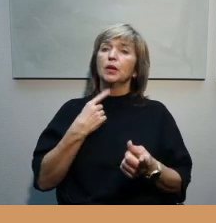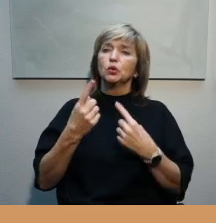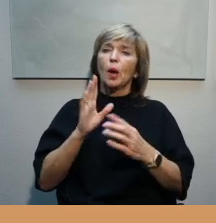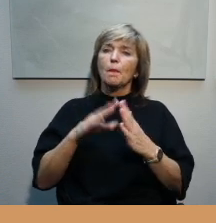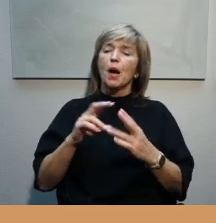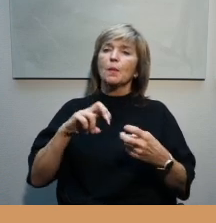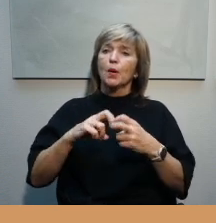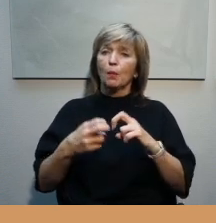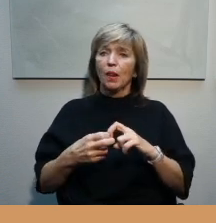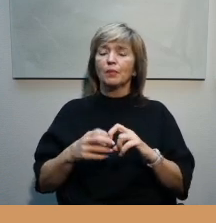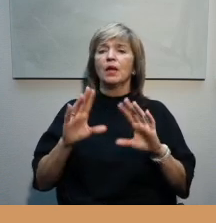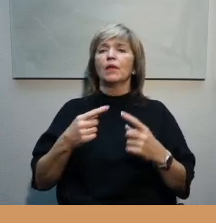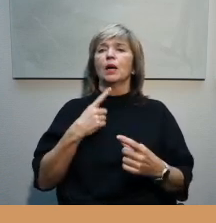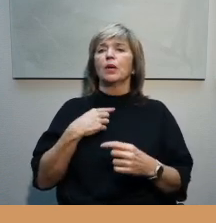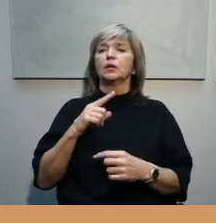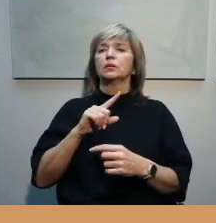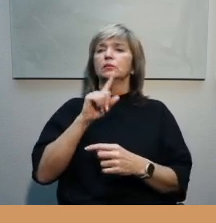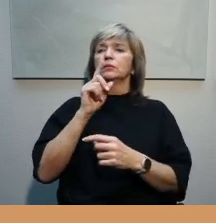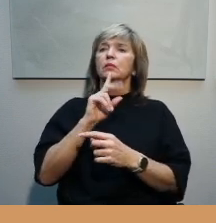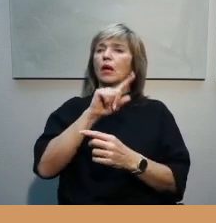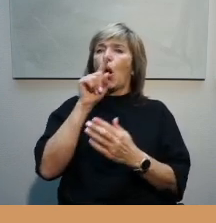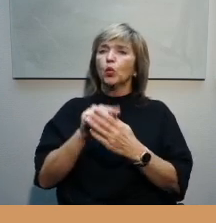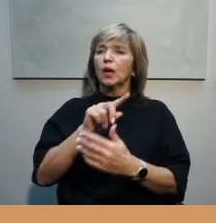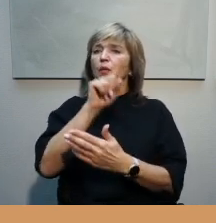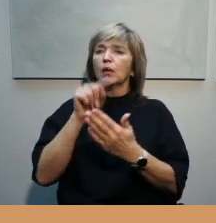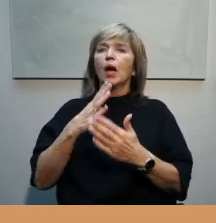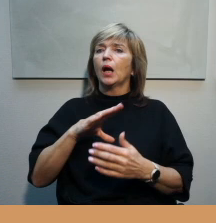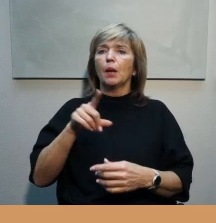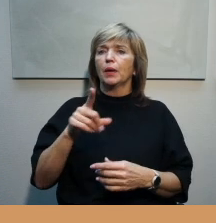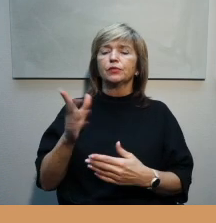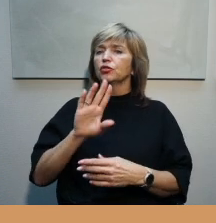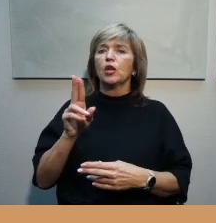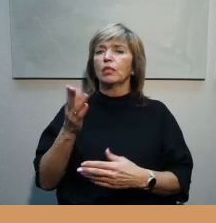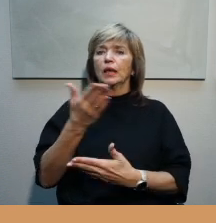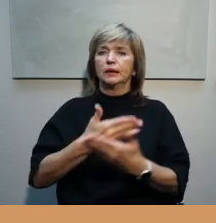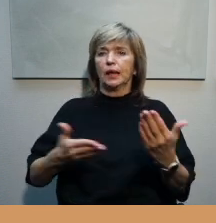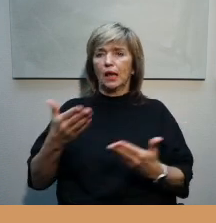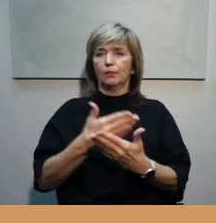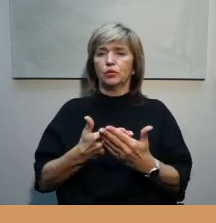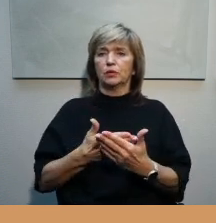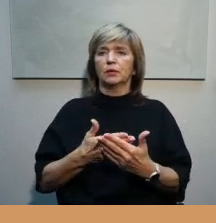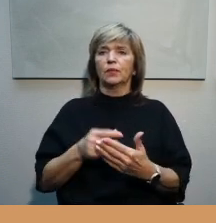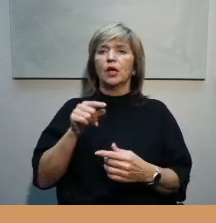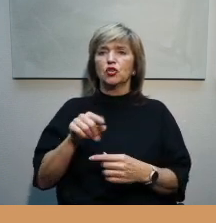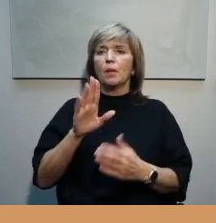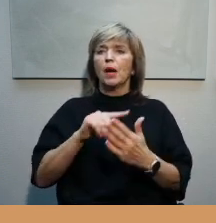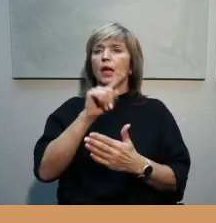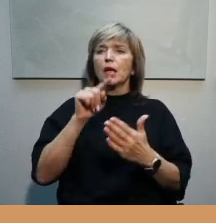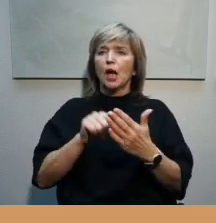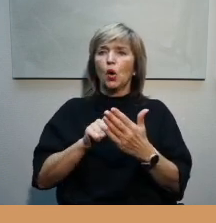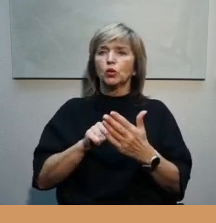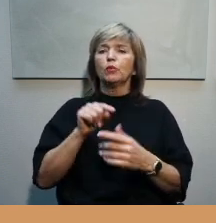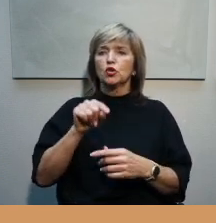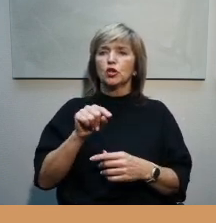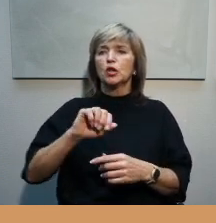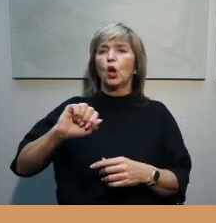runājam par problēmām, vai mēs uzdodam jautājumu, kāpēc viņš nesadarbojas. Un šeit ir par jautājumu uzdošanu. Manuprāt,